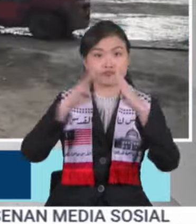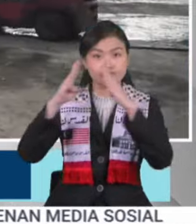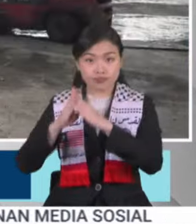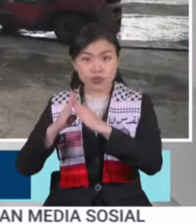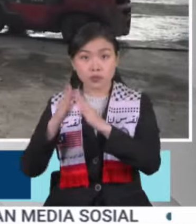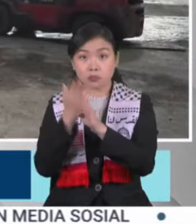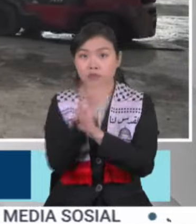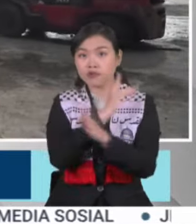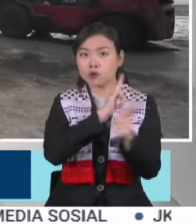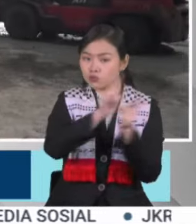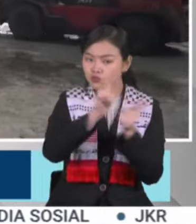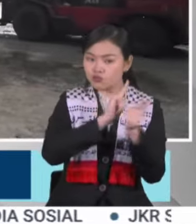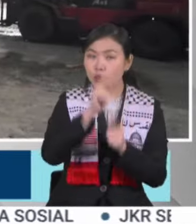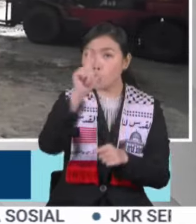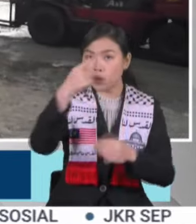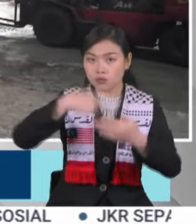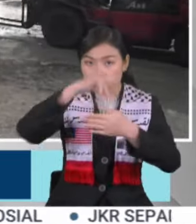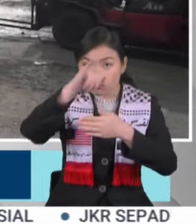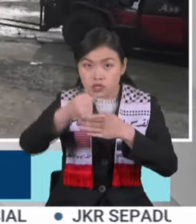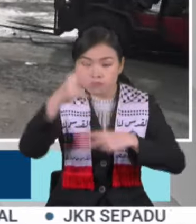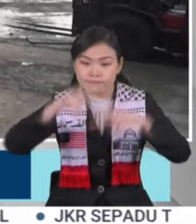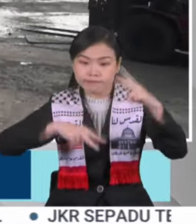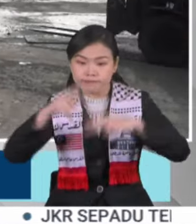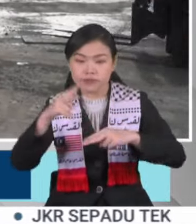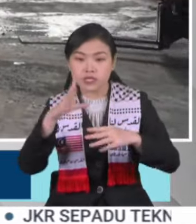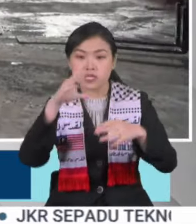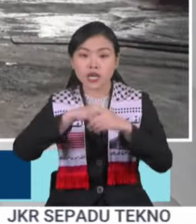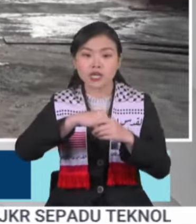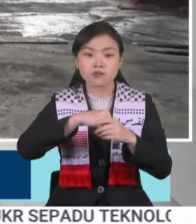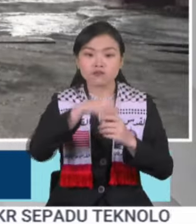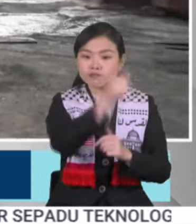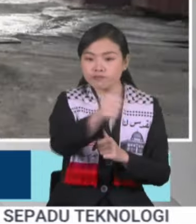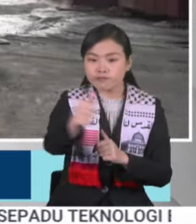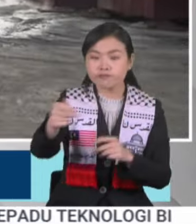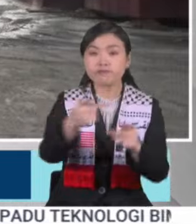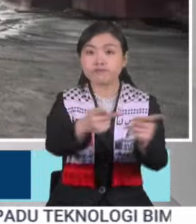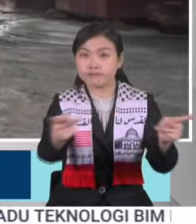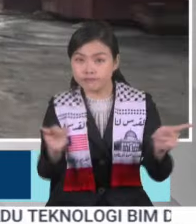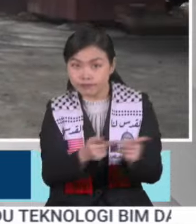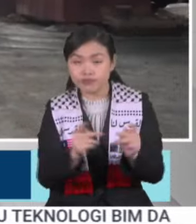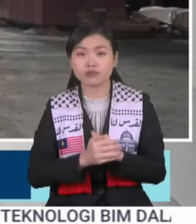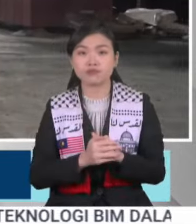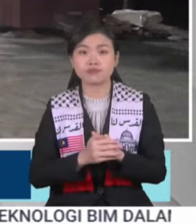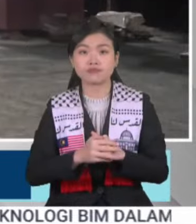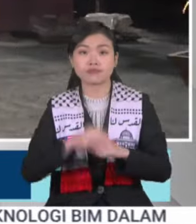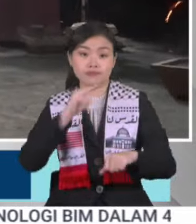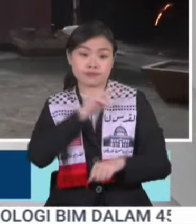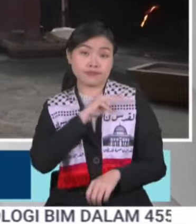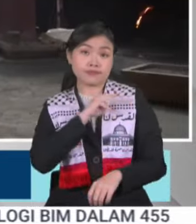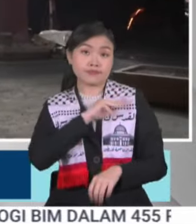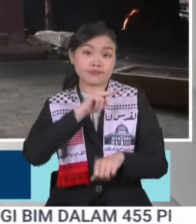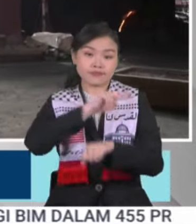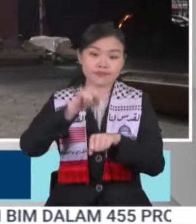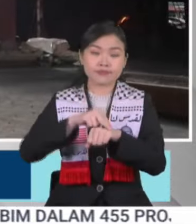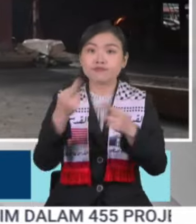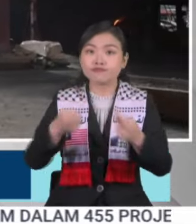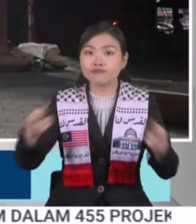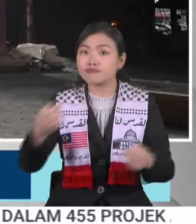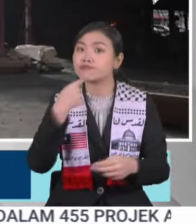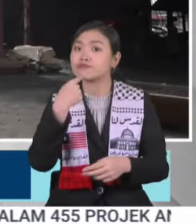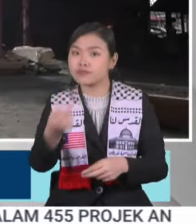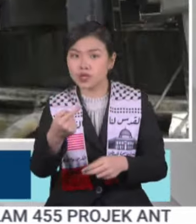dan Desa sebelum meluluskan sesuatu projek pembangunan di kawasan masing-masing. Menteri Sumber Asli dan Kelestarian Alam